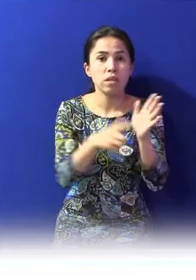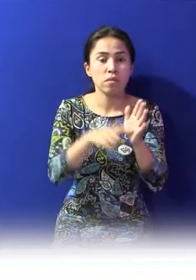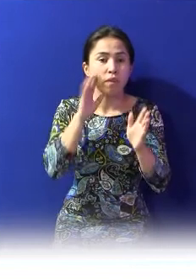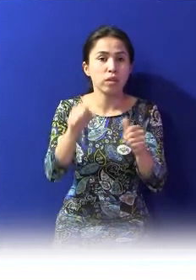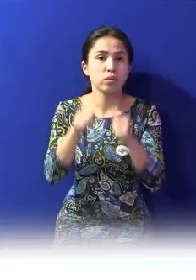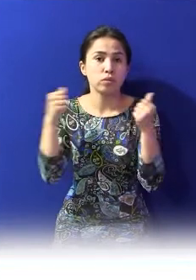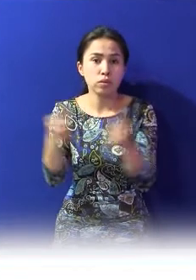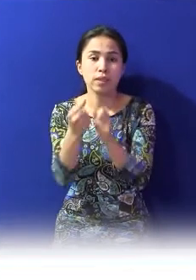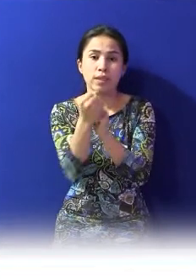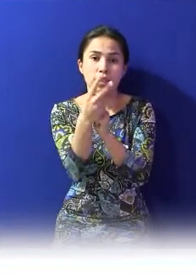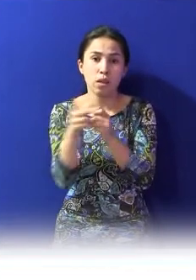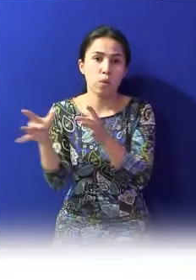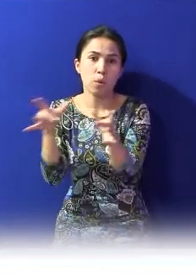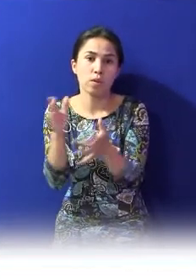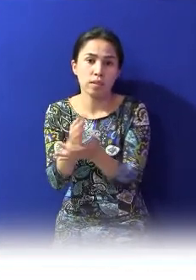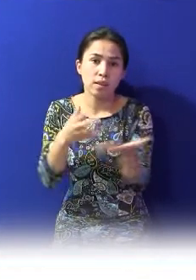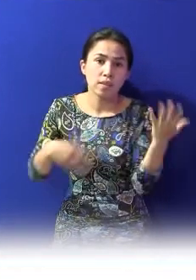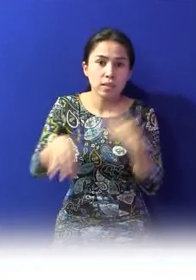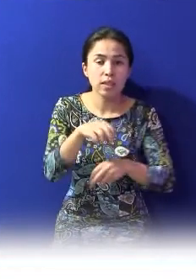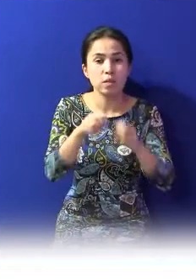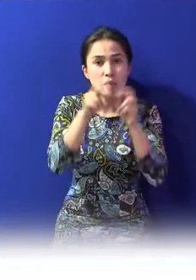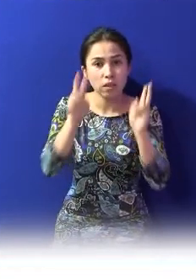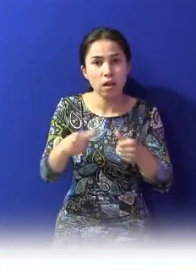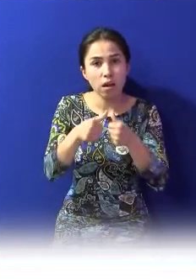коммуналдық да Мойынқұм, Жуалы,